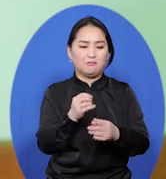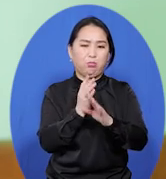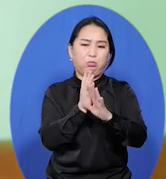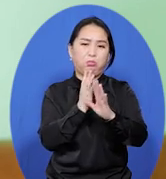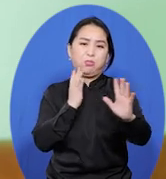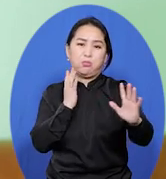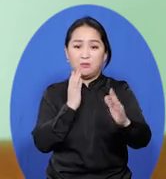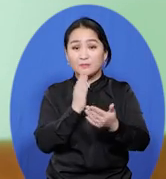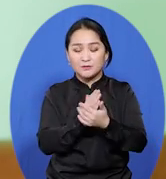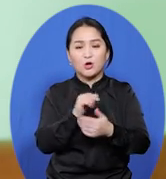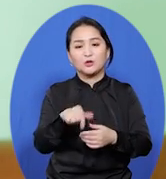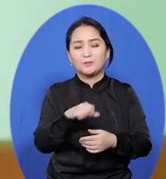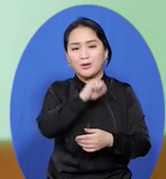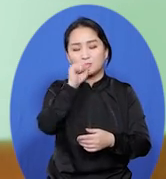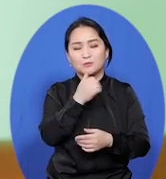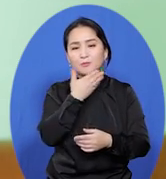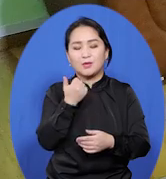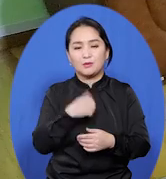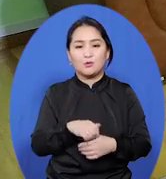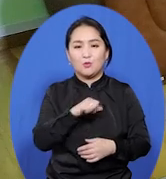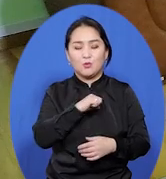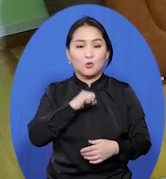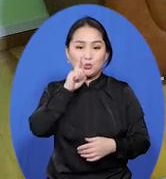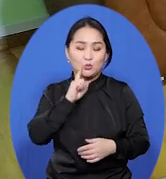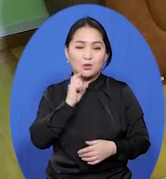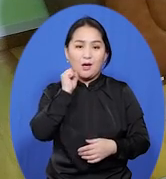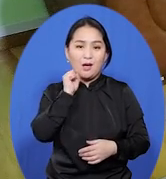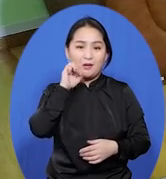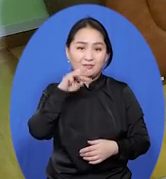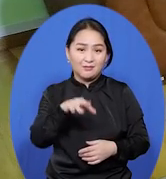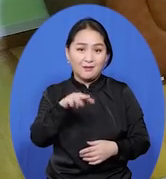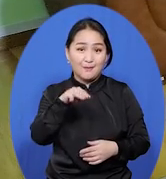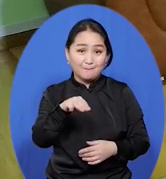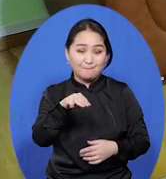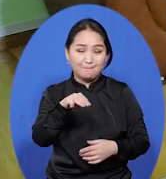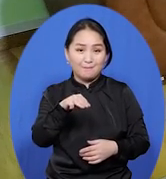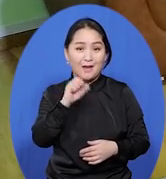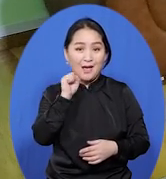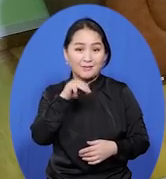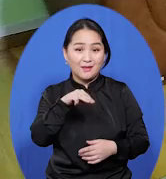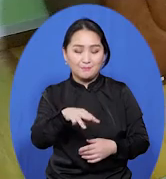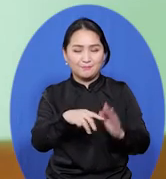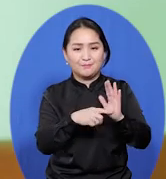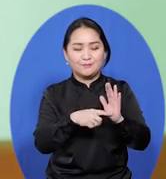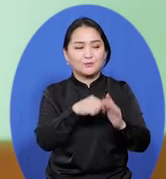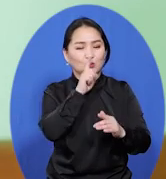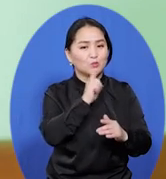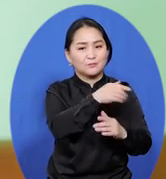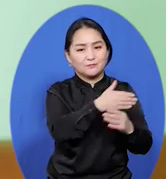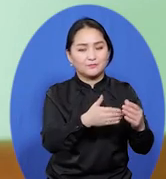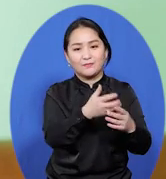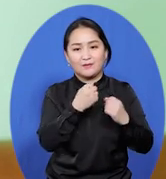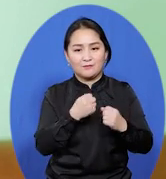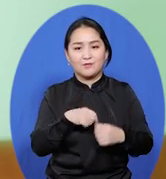юу? Банкн дааш тэгтээ нэг одоо тийм асуудал байхгүй цэн. Дурын итэмээсээ очиод халамжийнхаа мөнгнүүдийг авчиж гээ. Нөгөө одоо